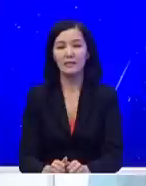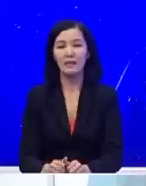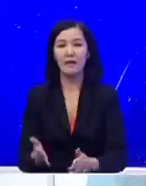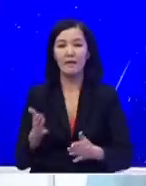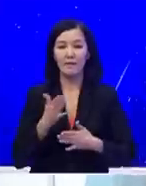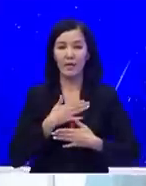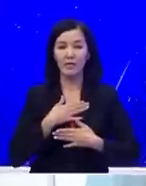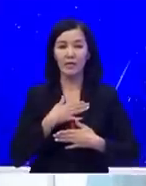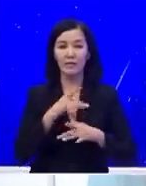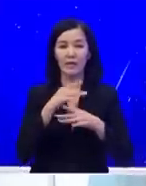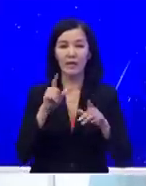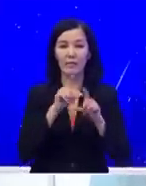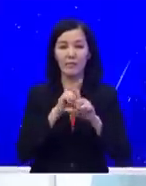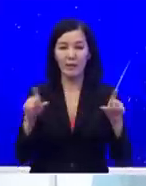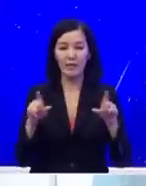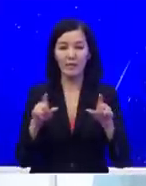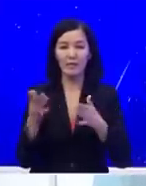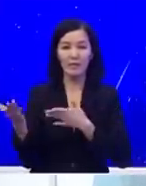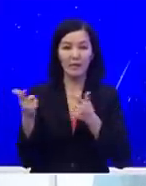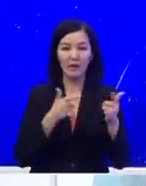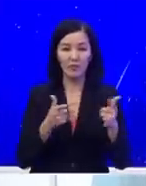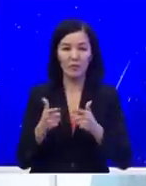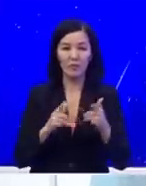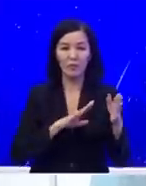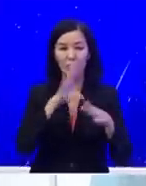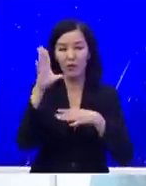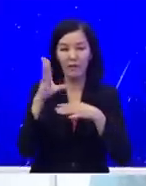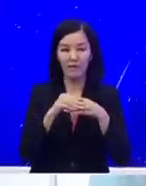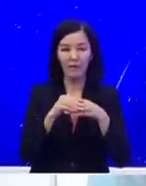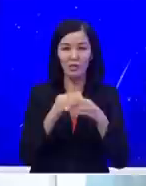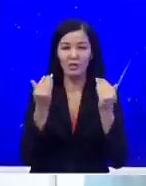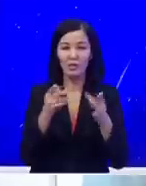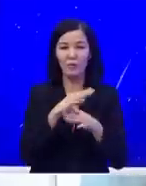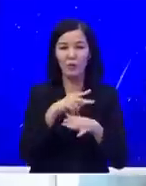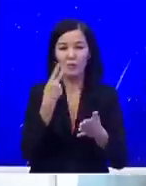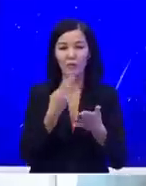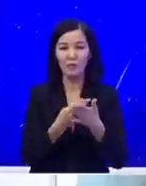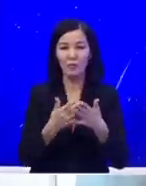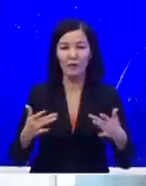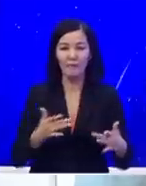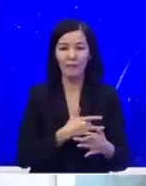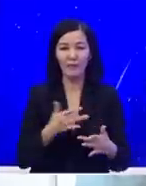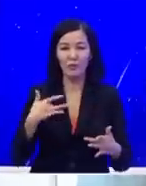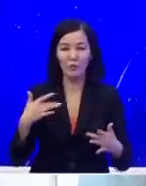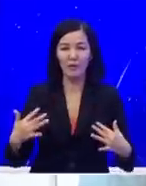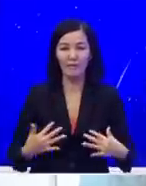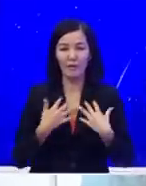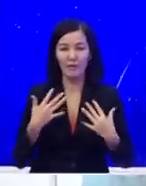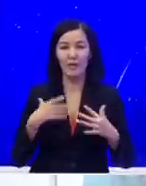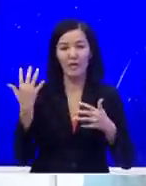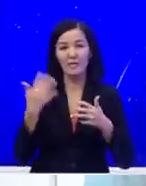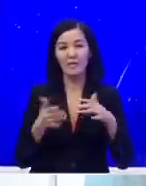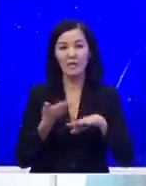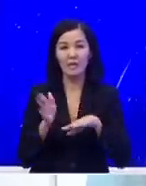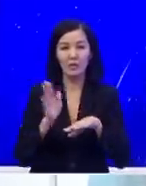нашей многопрофильной больнице мы готовы принимать пациентов в любое время суток. Сейчас много поступает с пневмонией. У многих она протекает в средней и